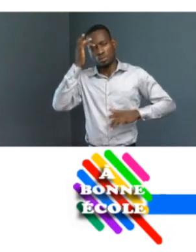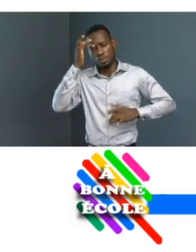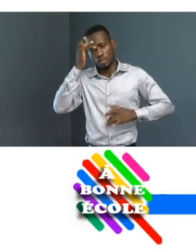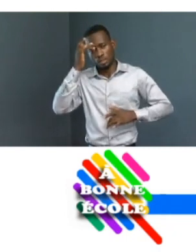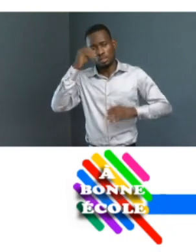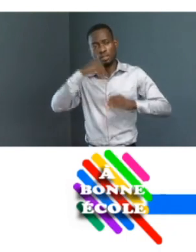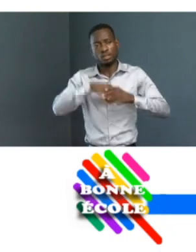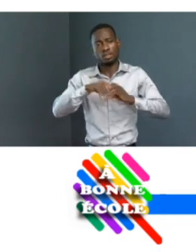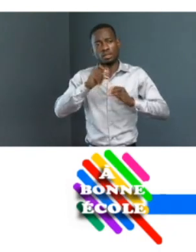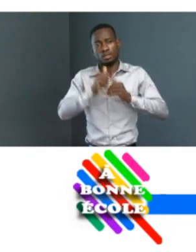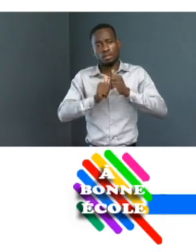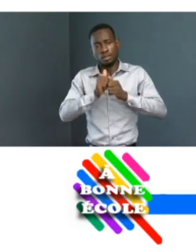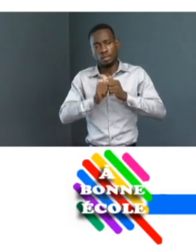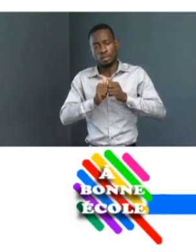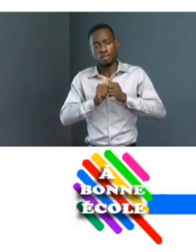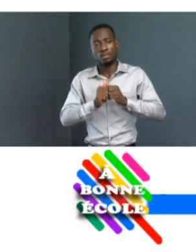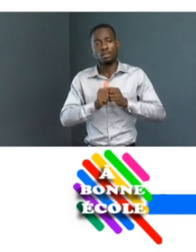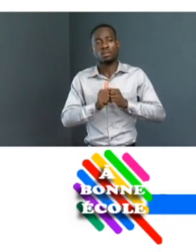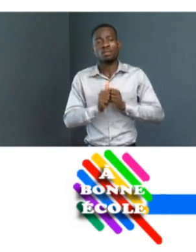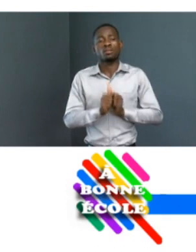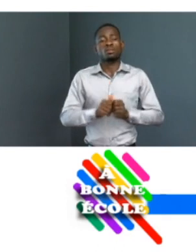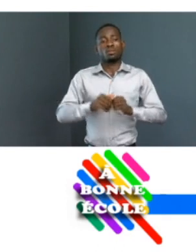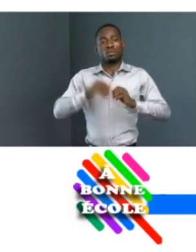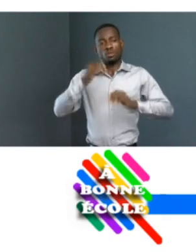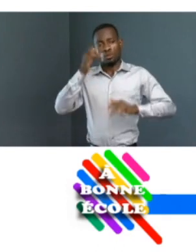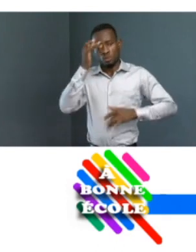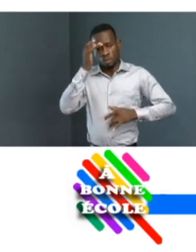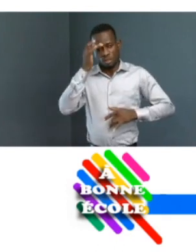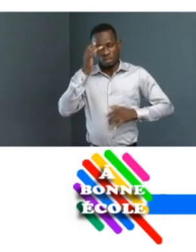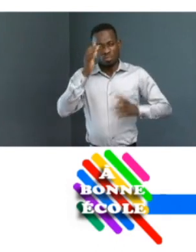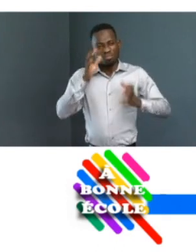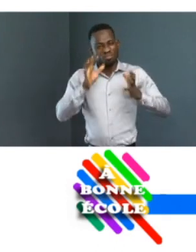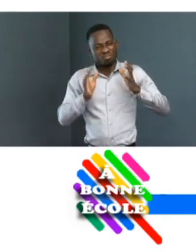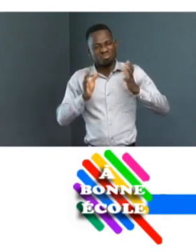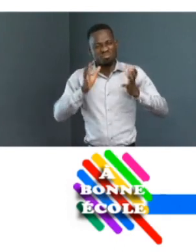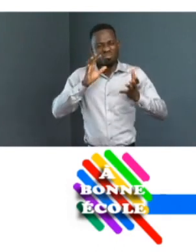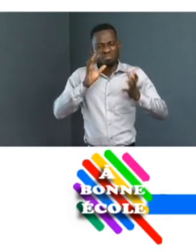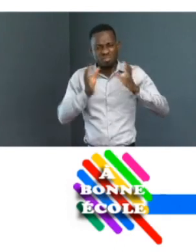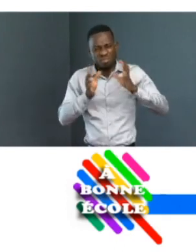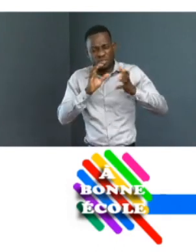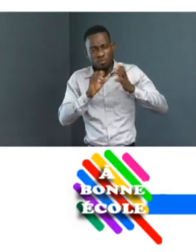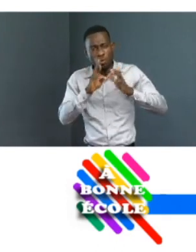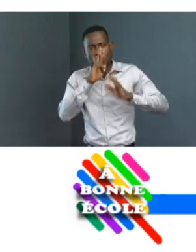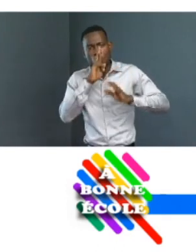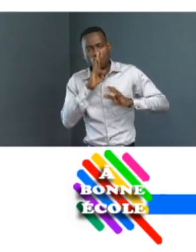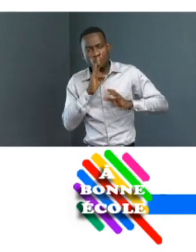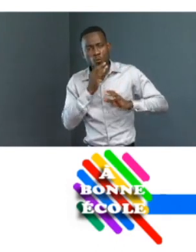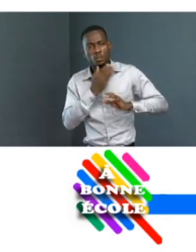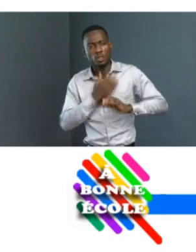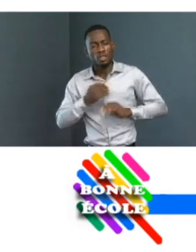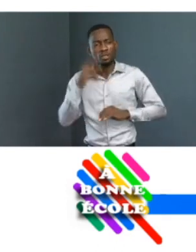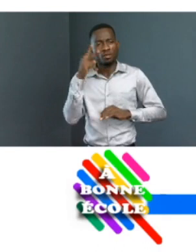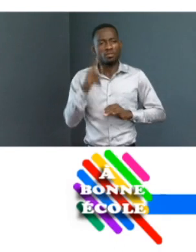dans laquelle le sujet confond le rouge et le vert.